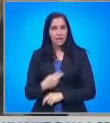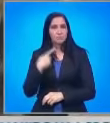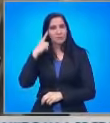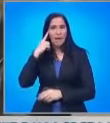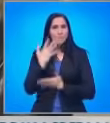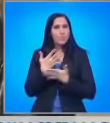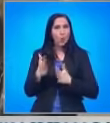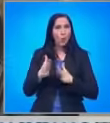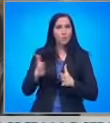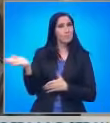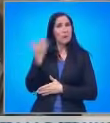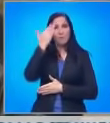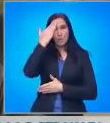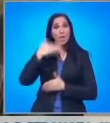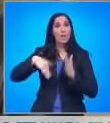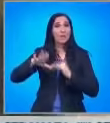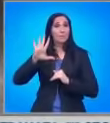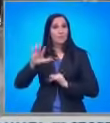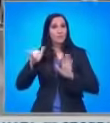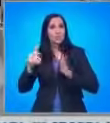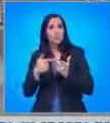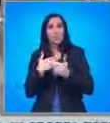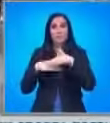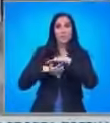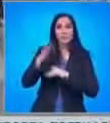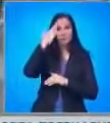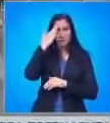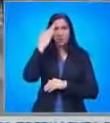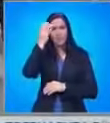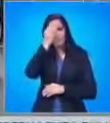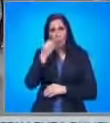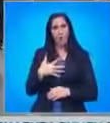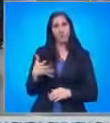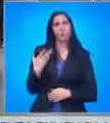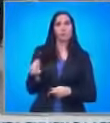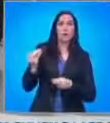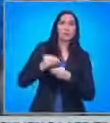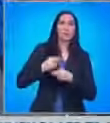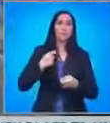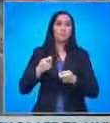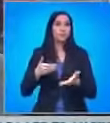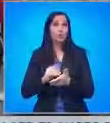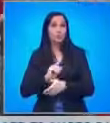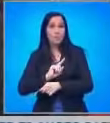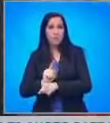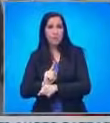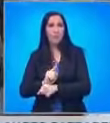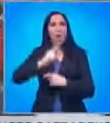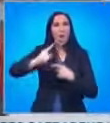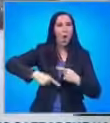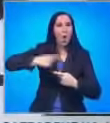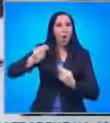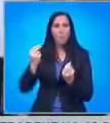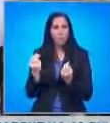хора са преболедували, над 5-6 пъти има скрита заболяемост. В Благоевград поискаха и компенсации за бизнеса, защото в момента оборотите